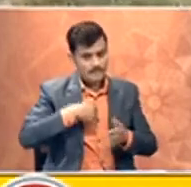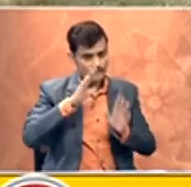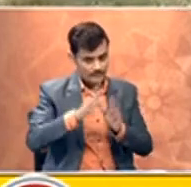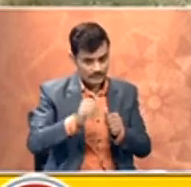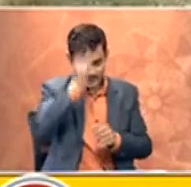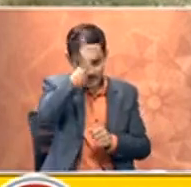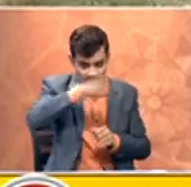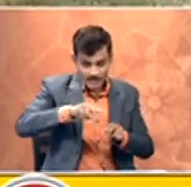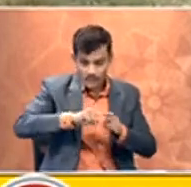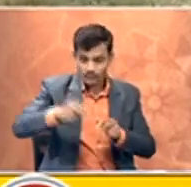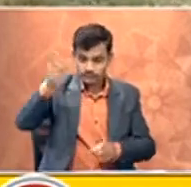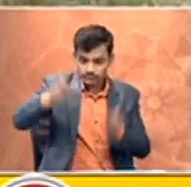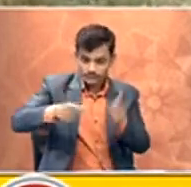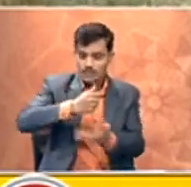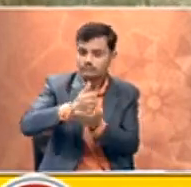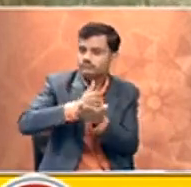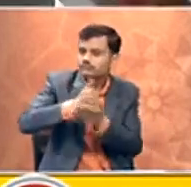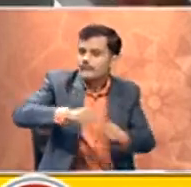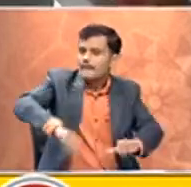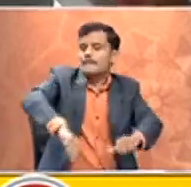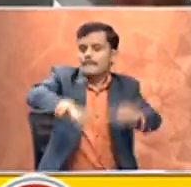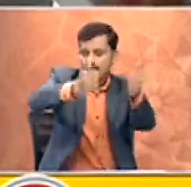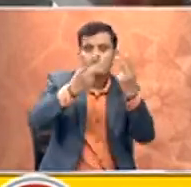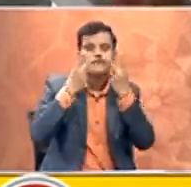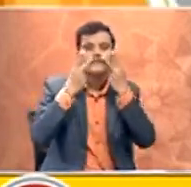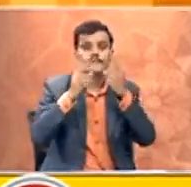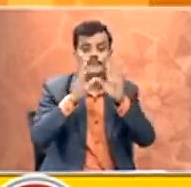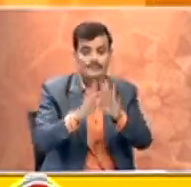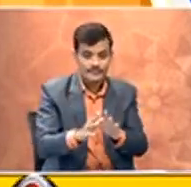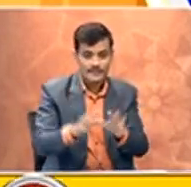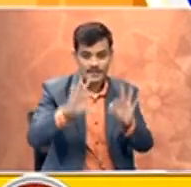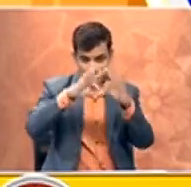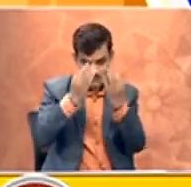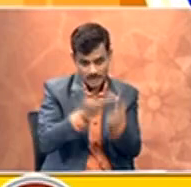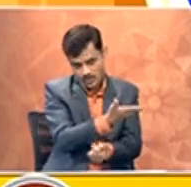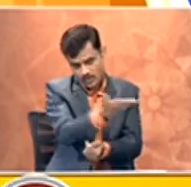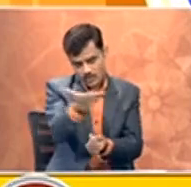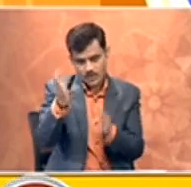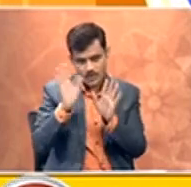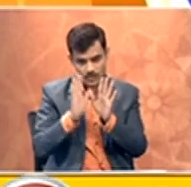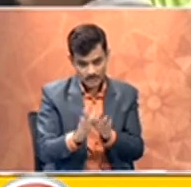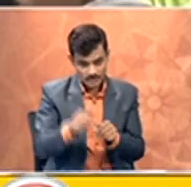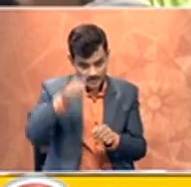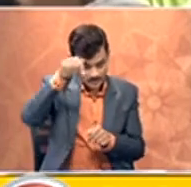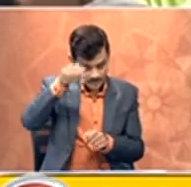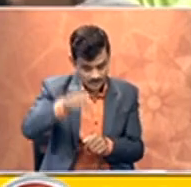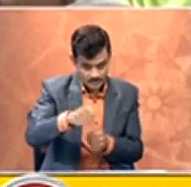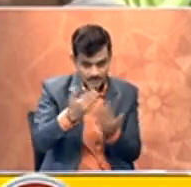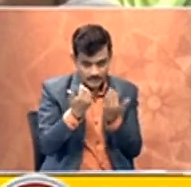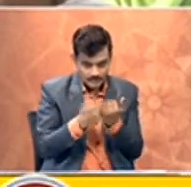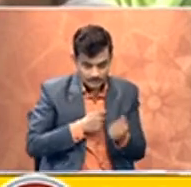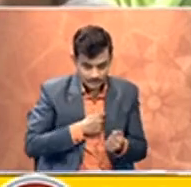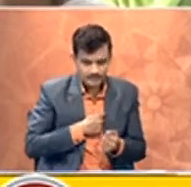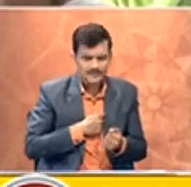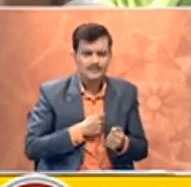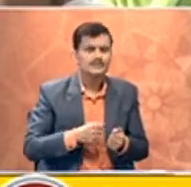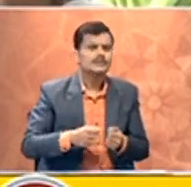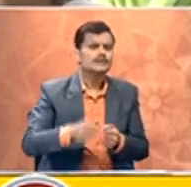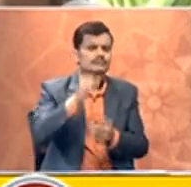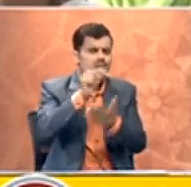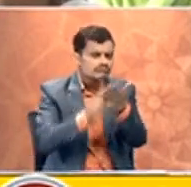इस अभियान को भी सफल बनाएगा। मेरे परिवारजनों, इस बार मुझे कई